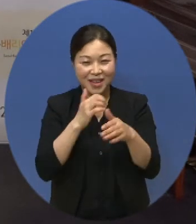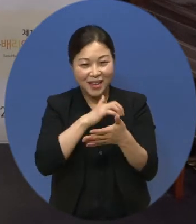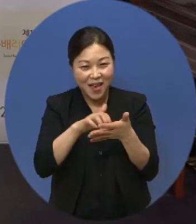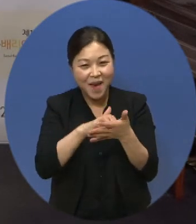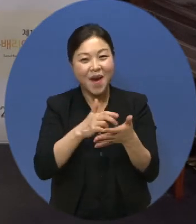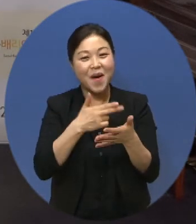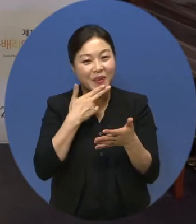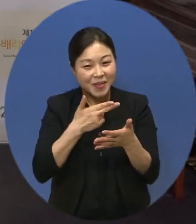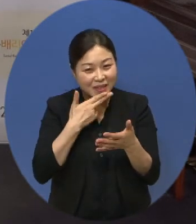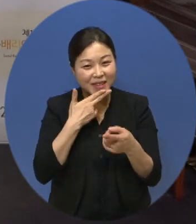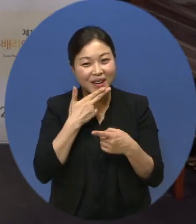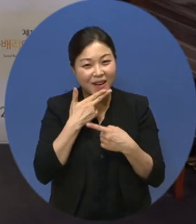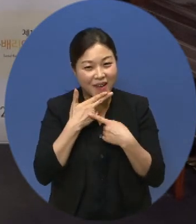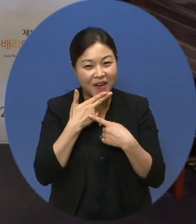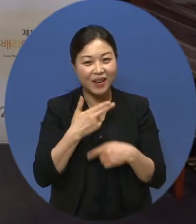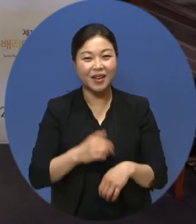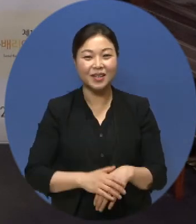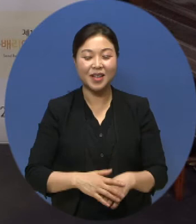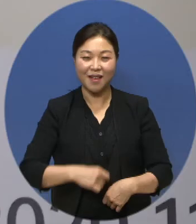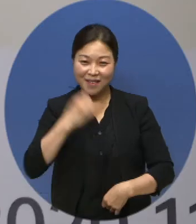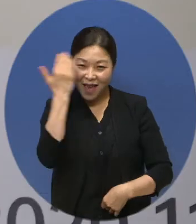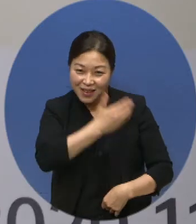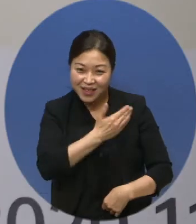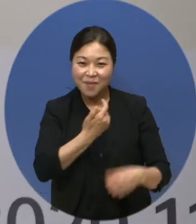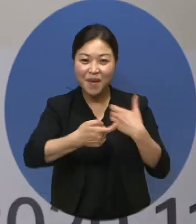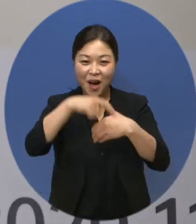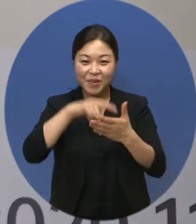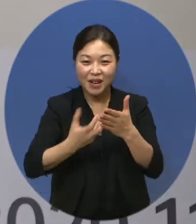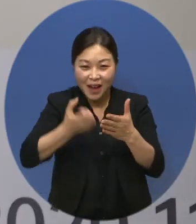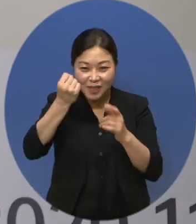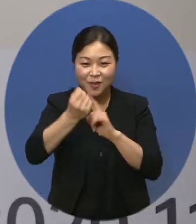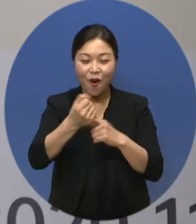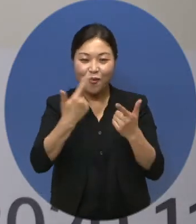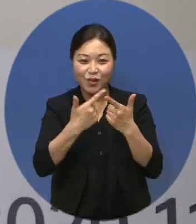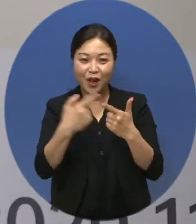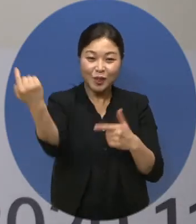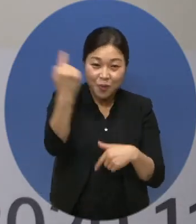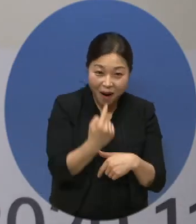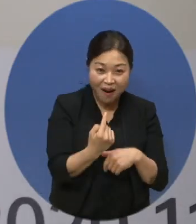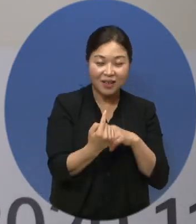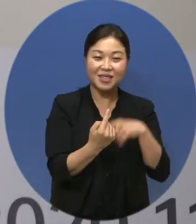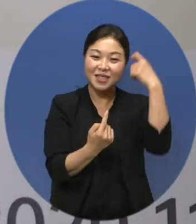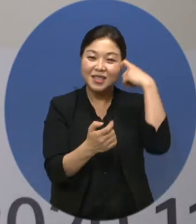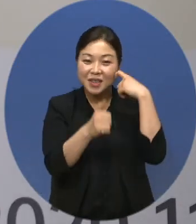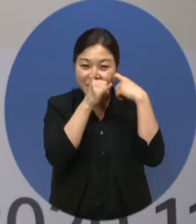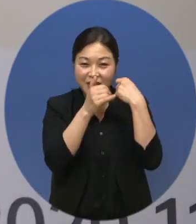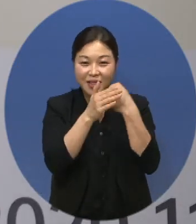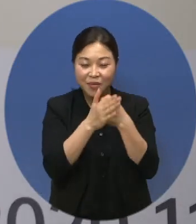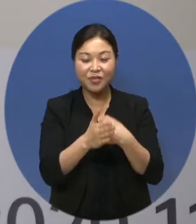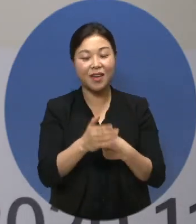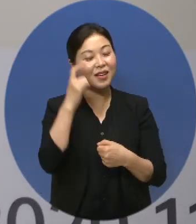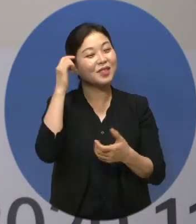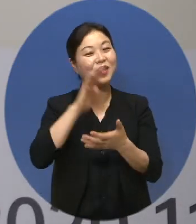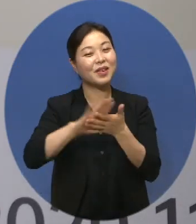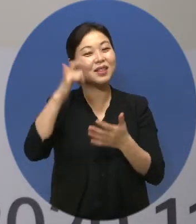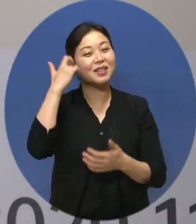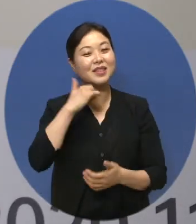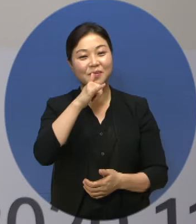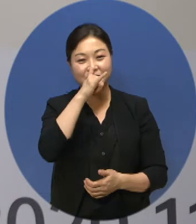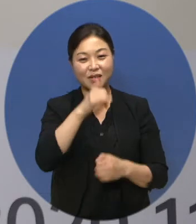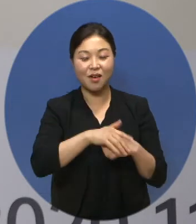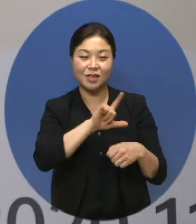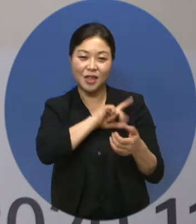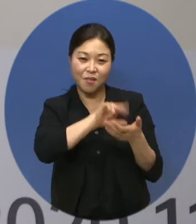이 정도의 어떤 마음으로 그 먼 거리를 한 번에 달렸단 말이야. 어떤 이런 게 느껴지니까 뭔가 약간 상쾌한 느낌까지 드는 어떤 제목